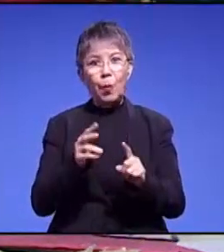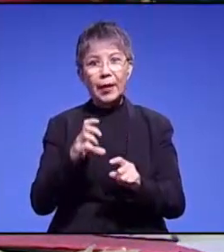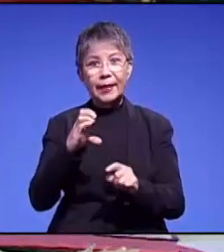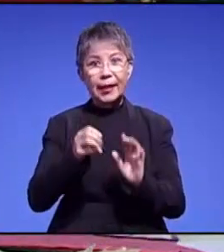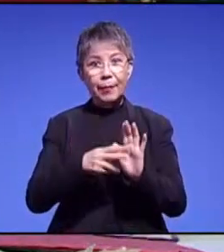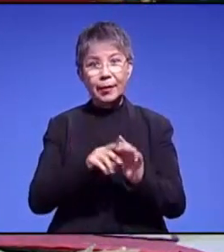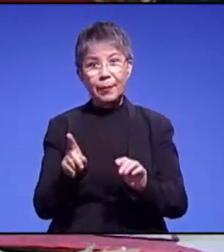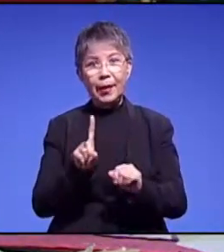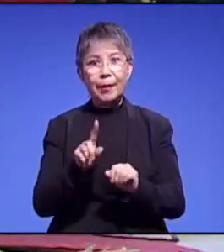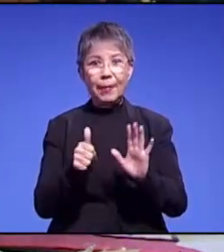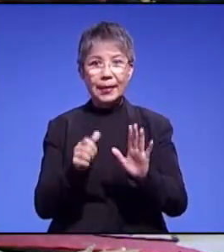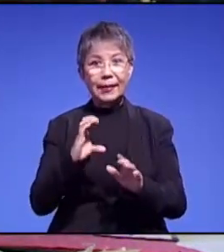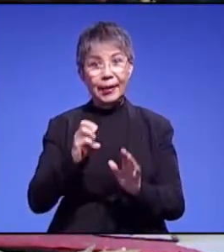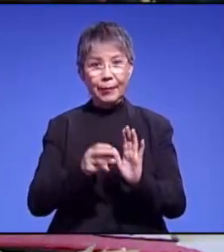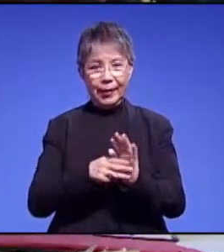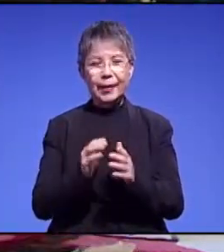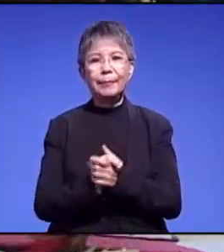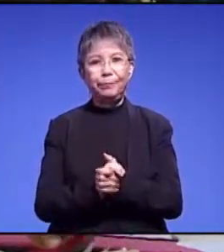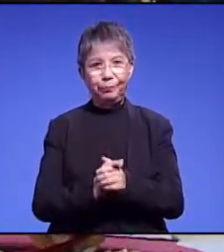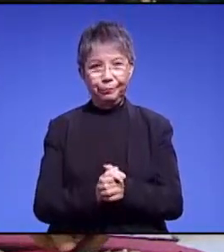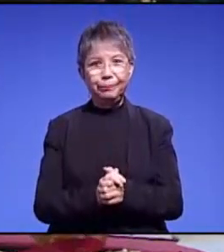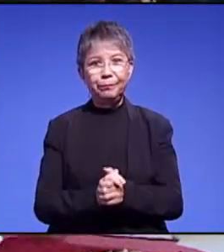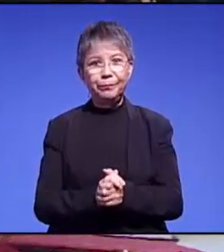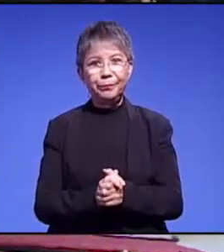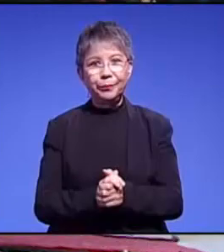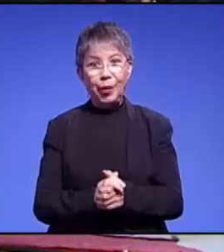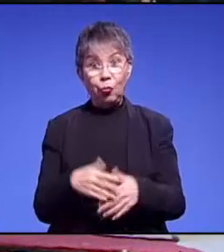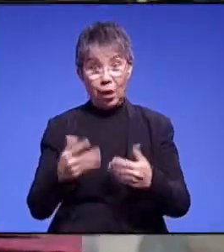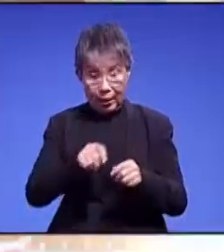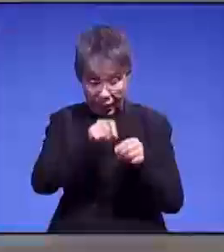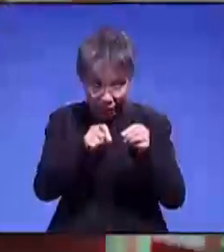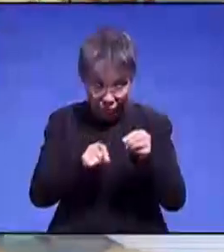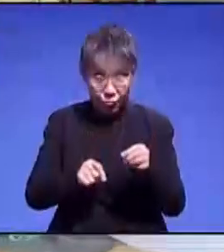cm hingga 16 cm. Lanjut.